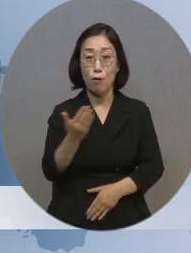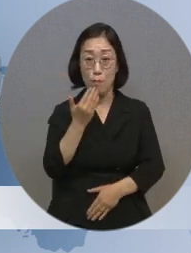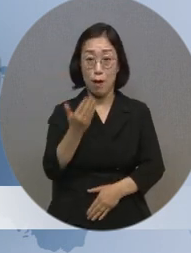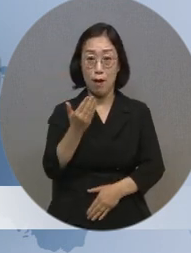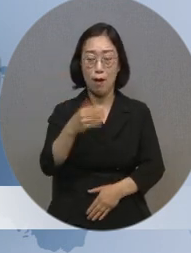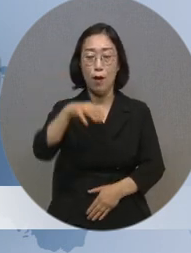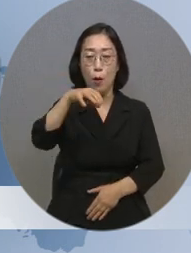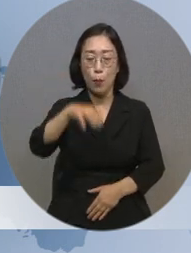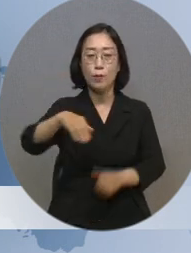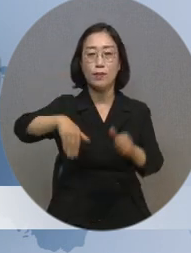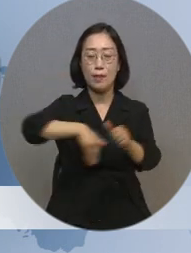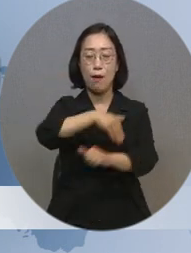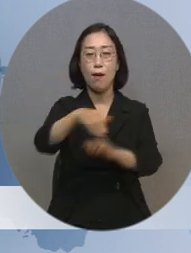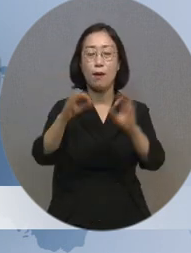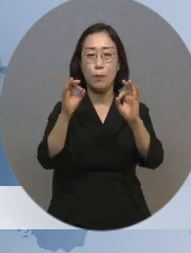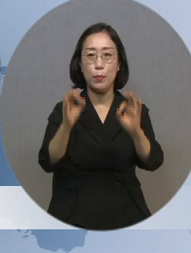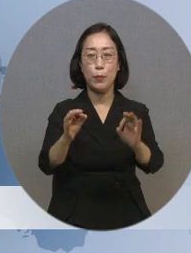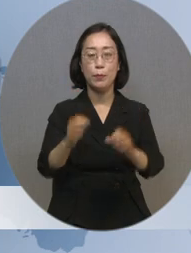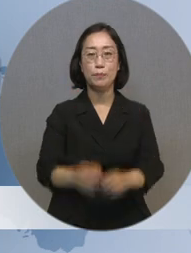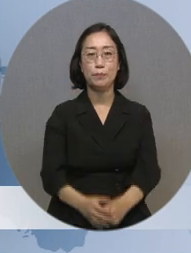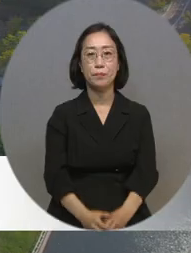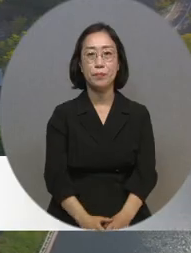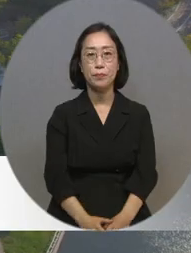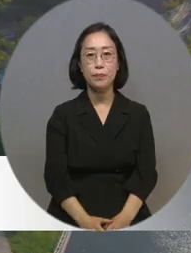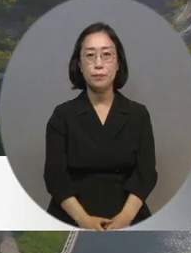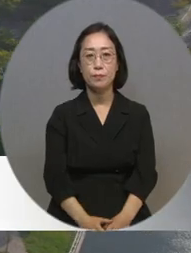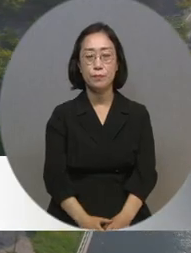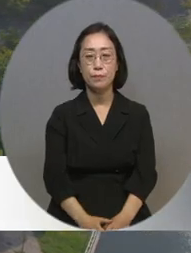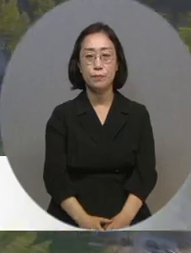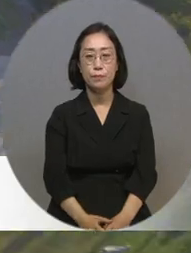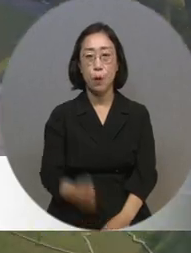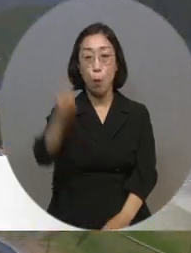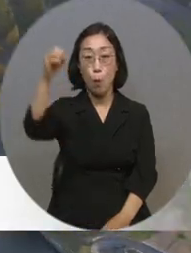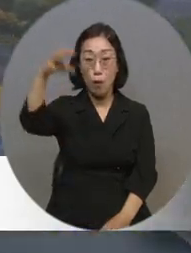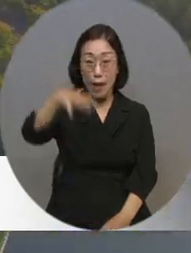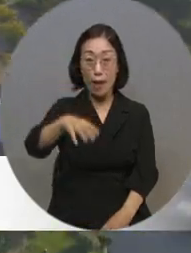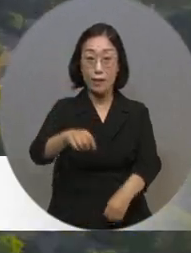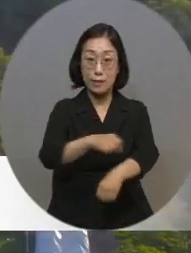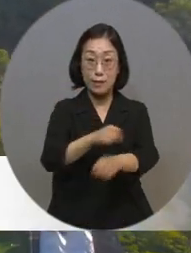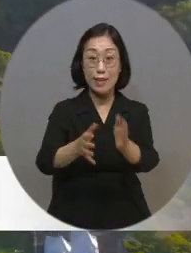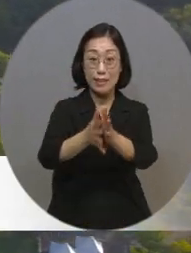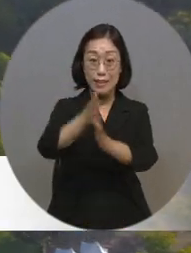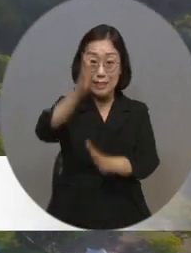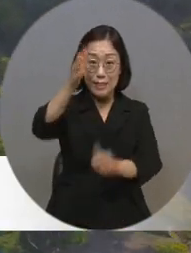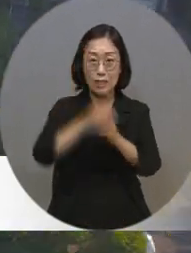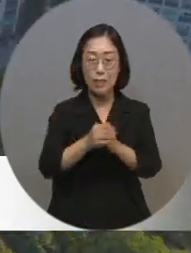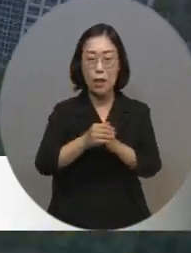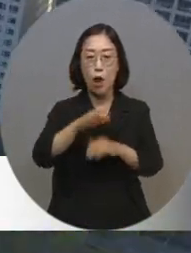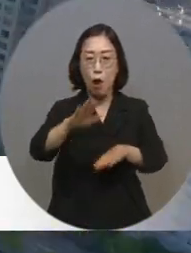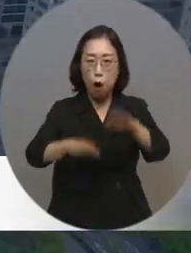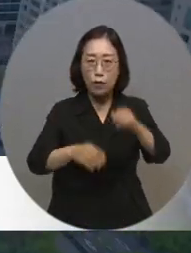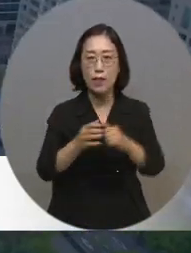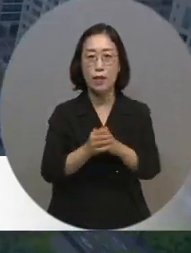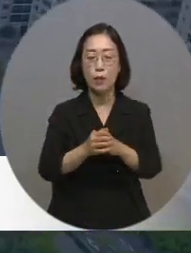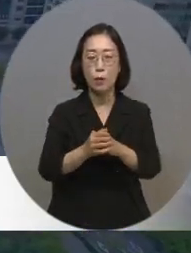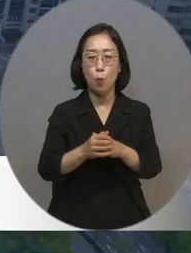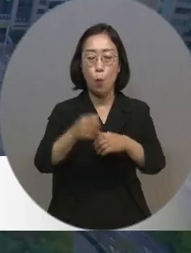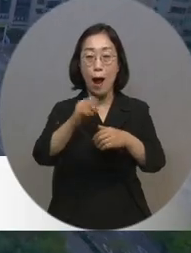현장에 권용찬 기자가 다녀왔습니다. 고양 특례시, 대한걷기연맹, 국립암센터,